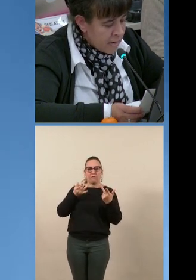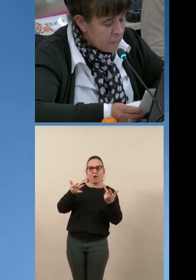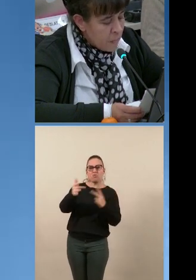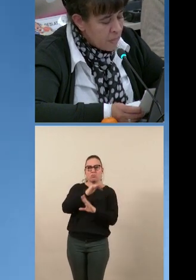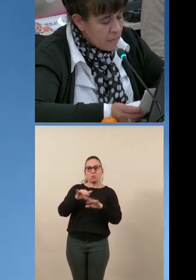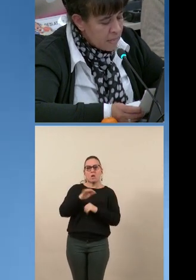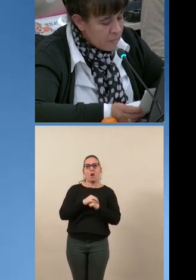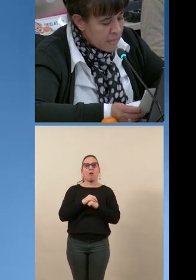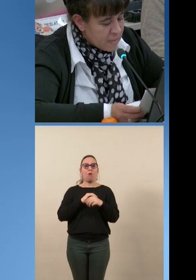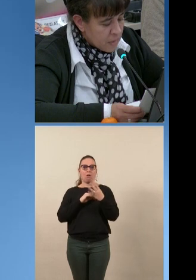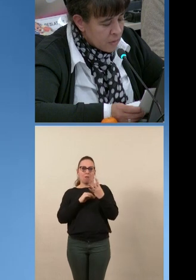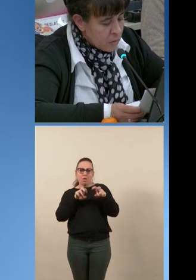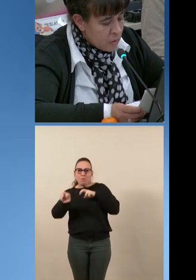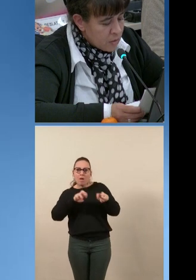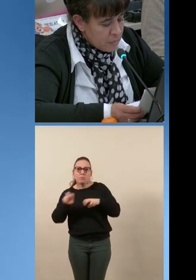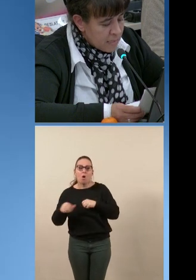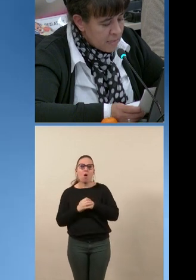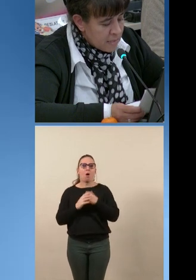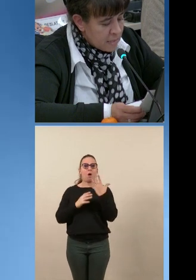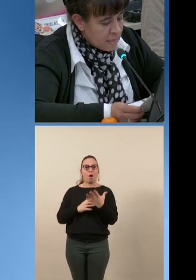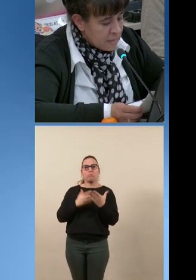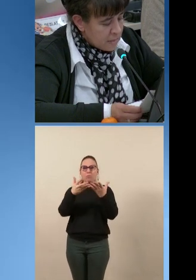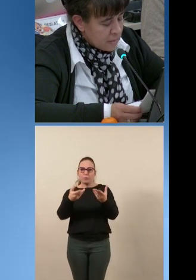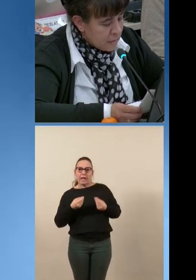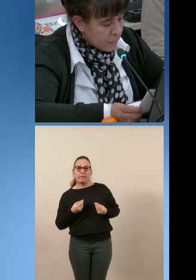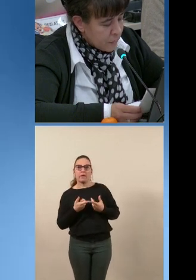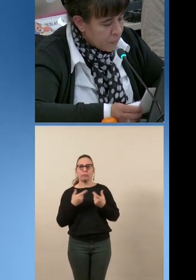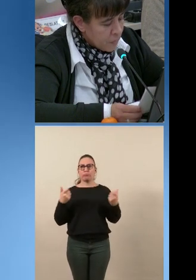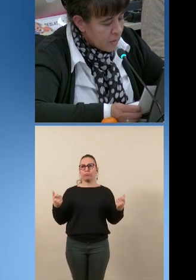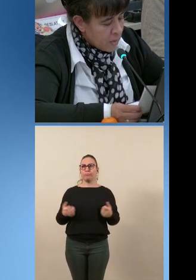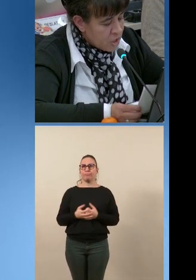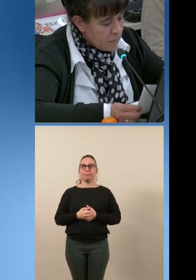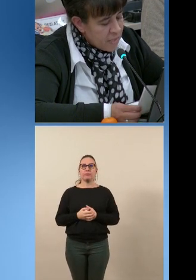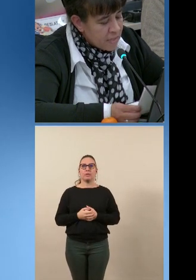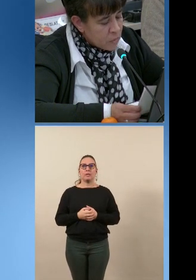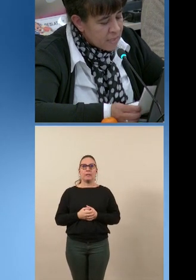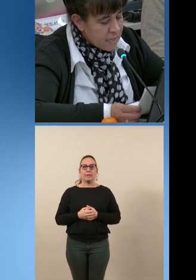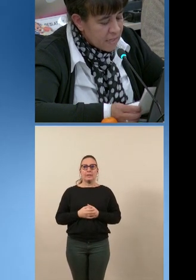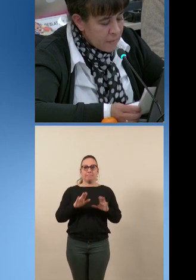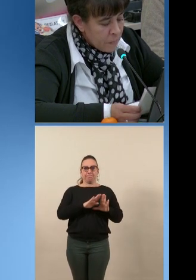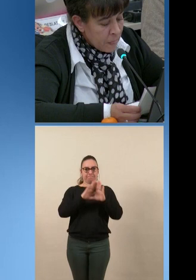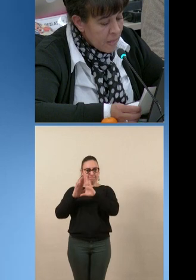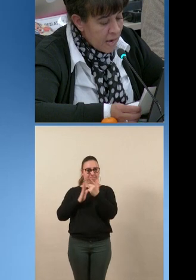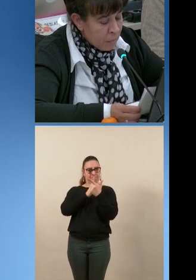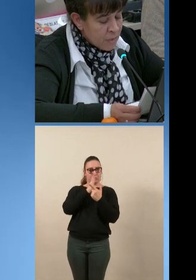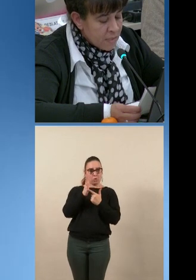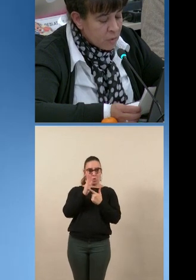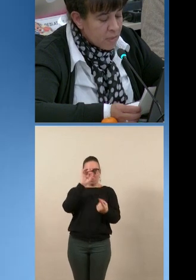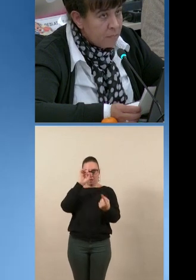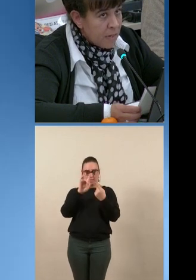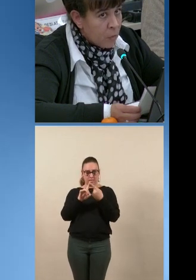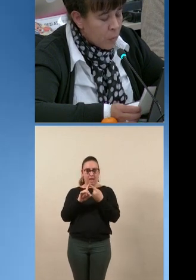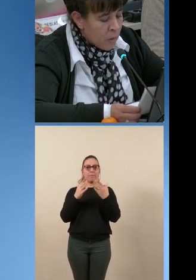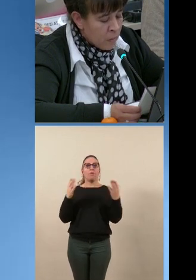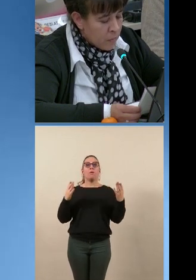sociale les déplacements l'hospitalité et cetera un chapitre est consacré à la protection